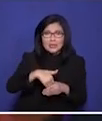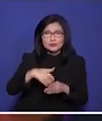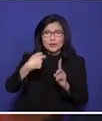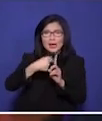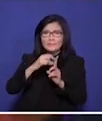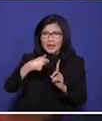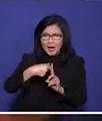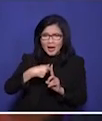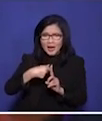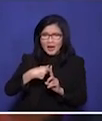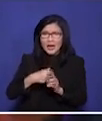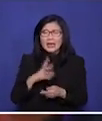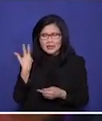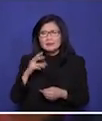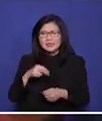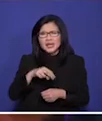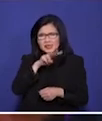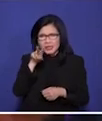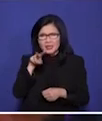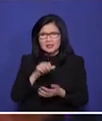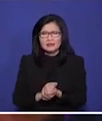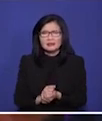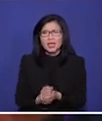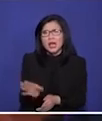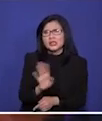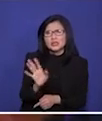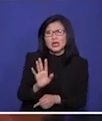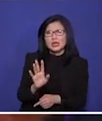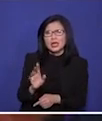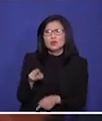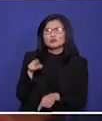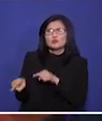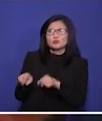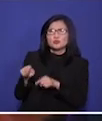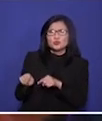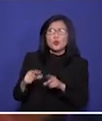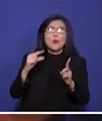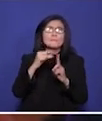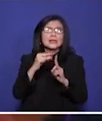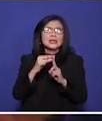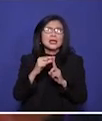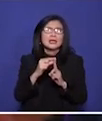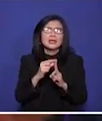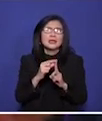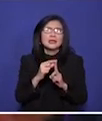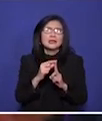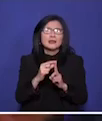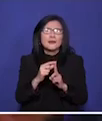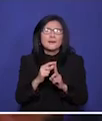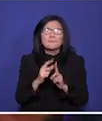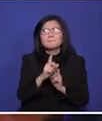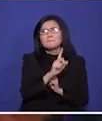cek Saya kira janganlah kita apa saling menuduh soal partai kita masing-masing ya Saya jamin partai